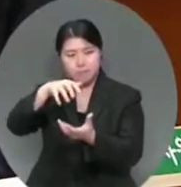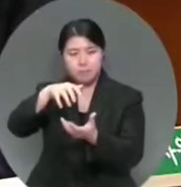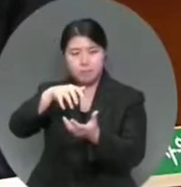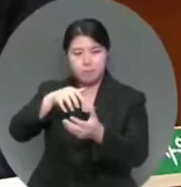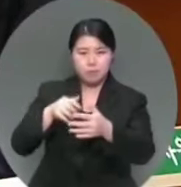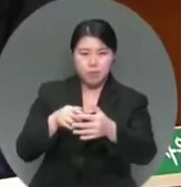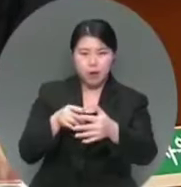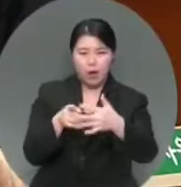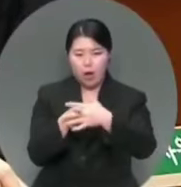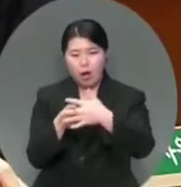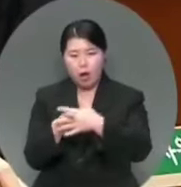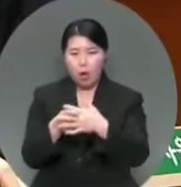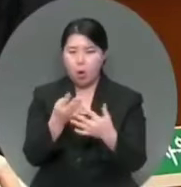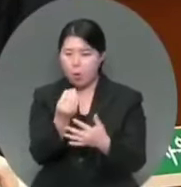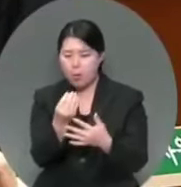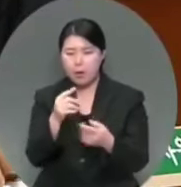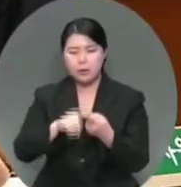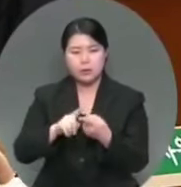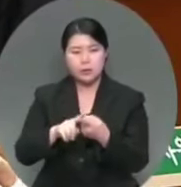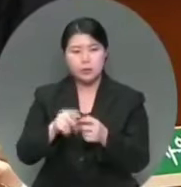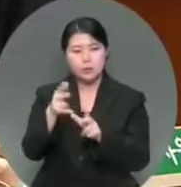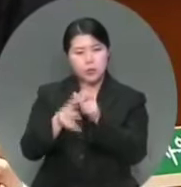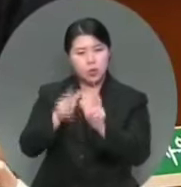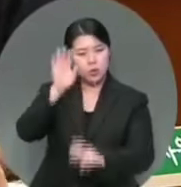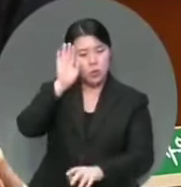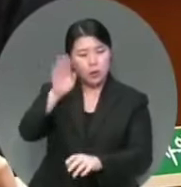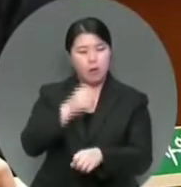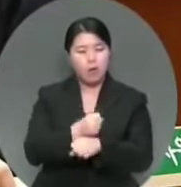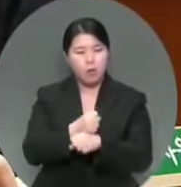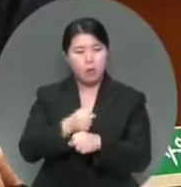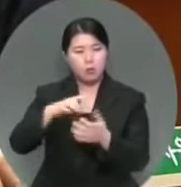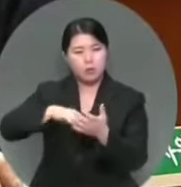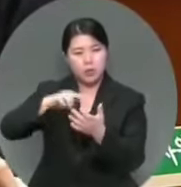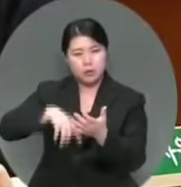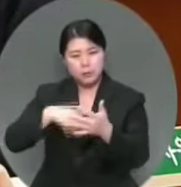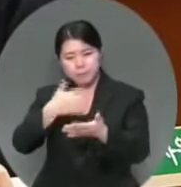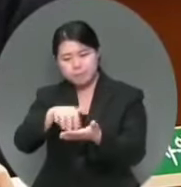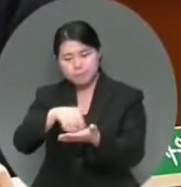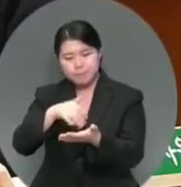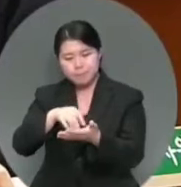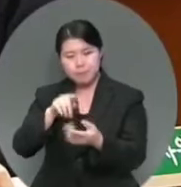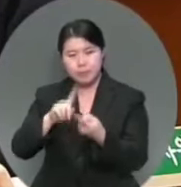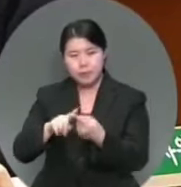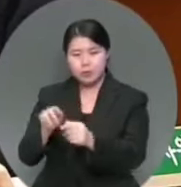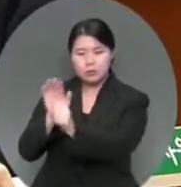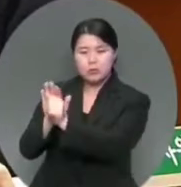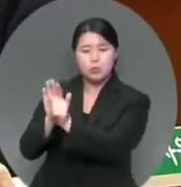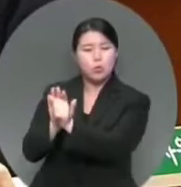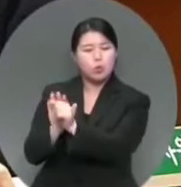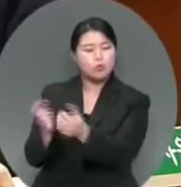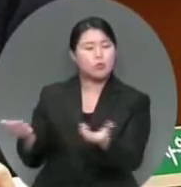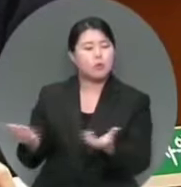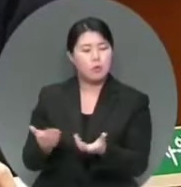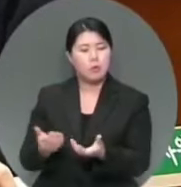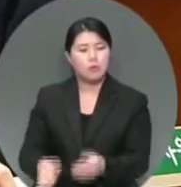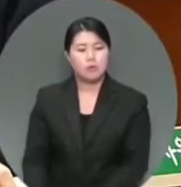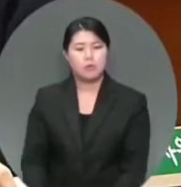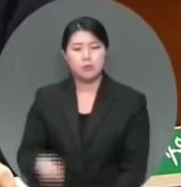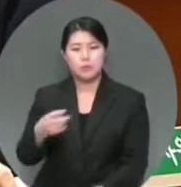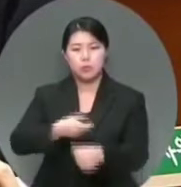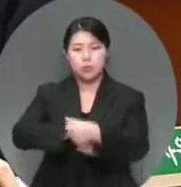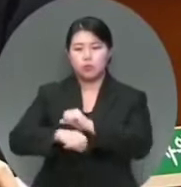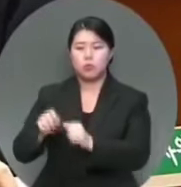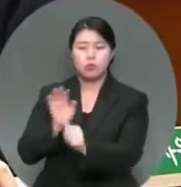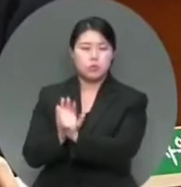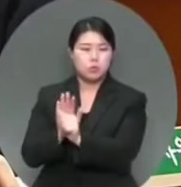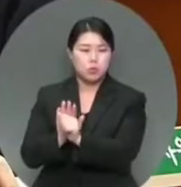수입 전망을 위해서 지속적인 산업 전망을 하고 세수 예측을 하는 그런 지원 업무를 기재부와 함께하거나 아니면 적극적으로